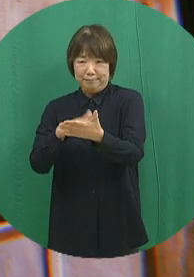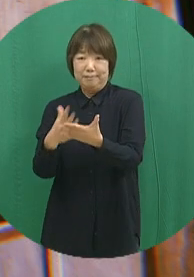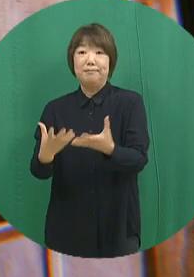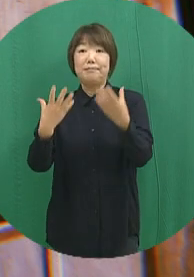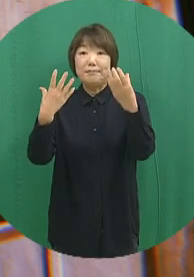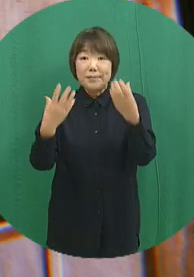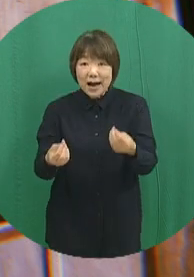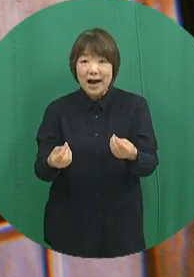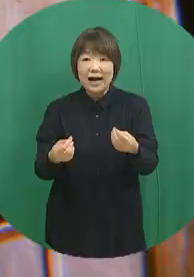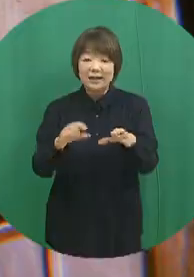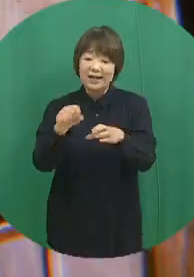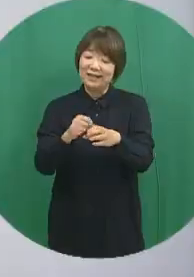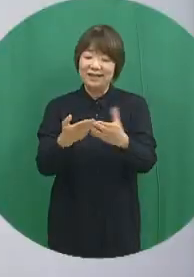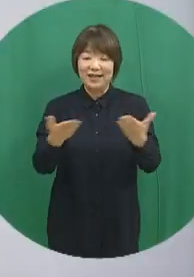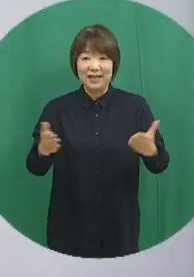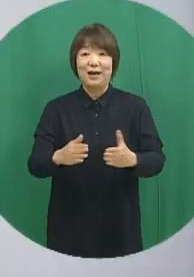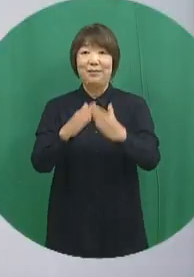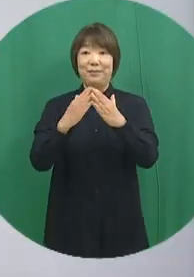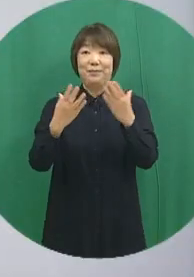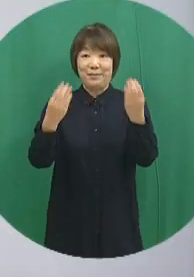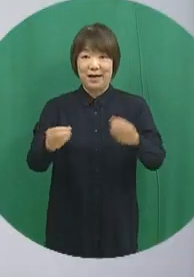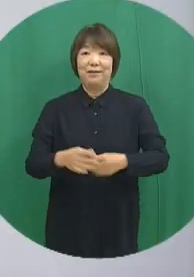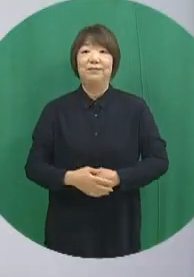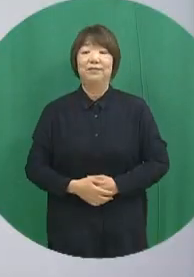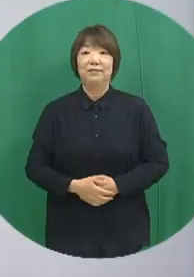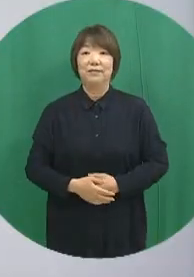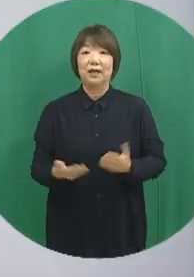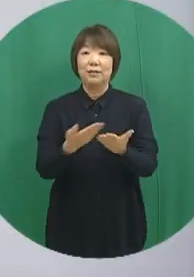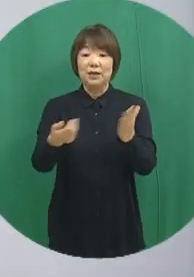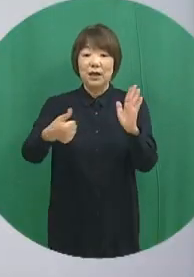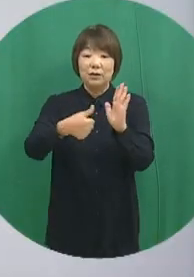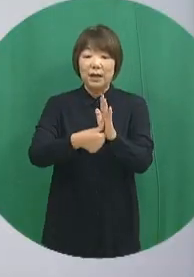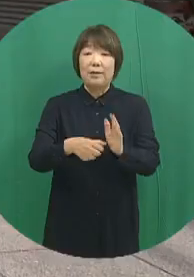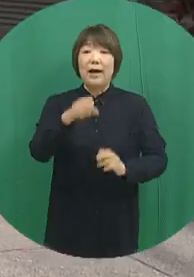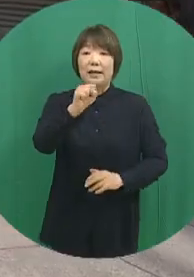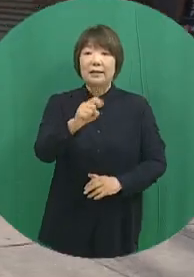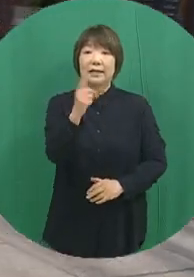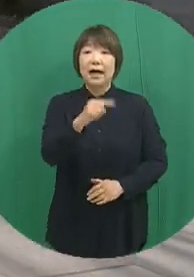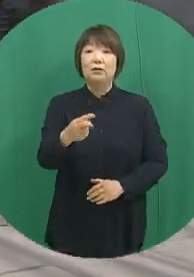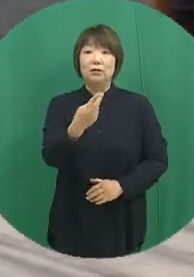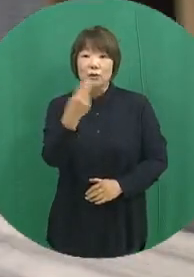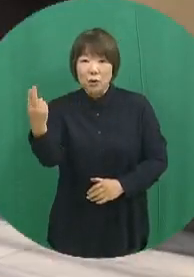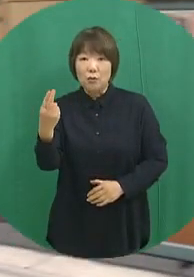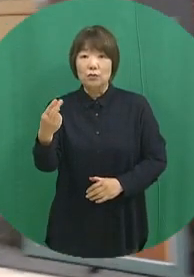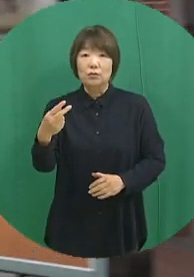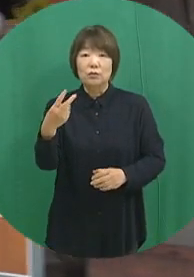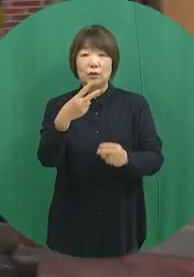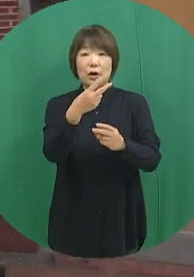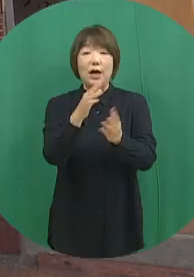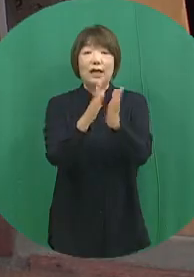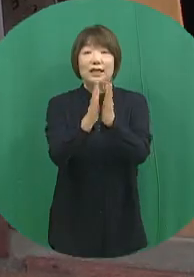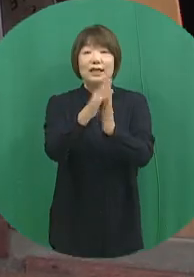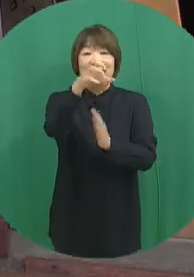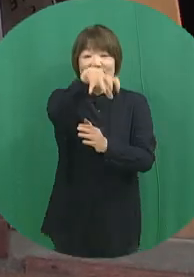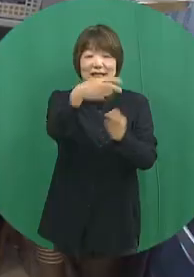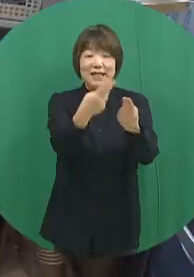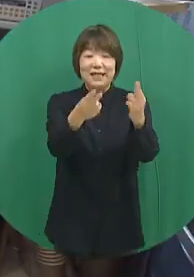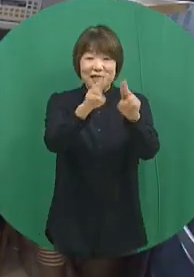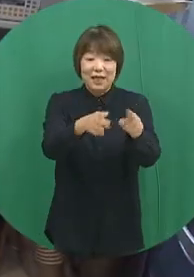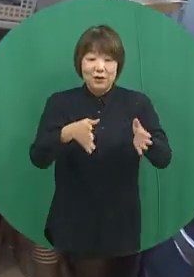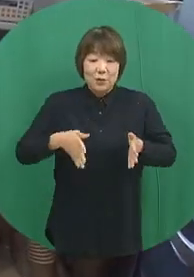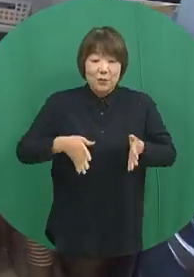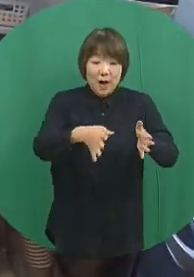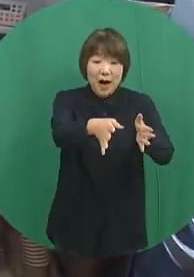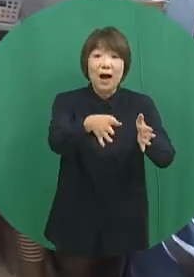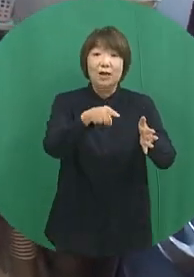をしてカフェと。 お店の名前はサンド。大山積神社の参道にあることとカ